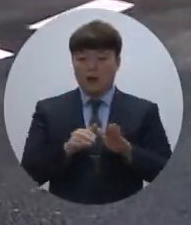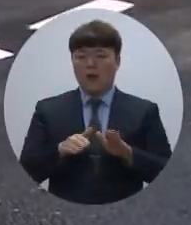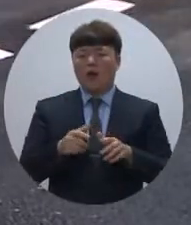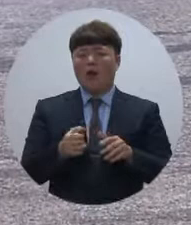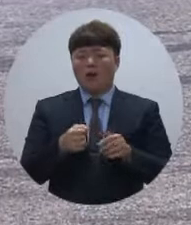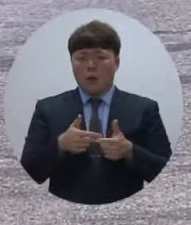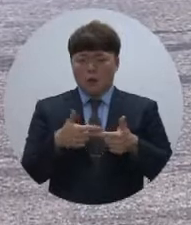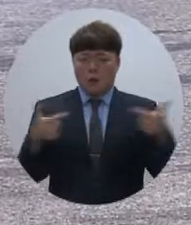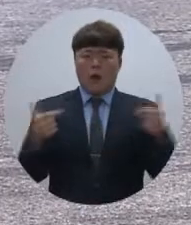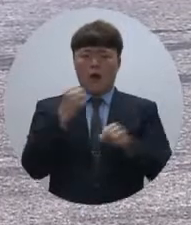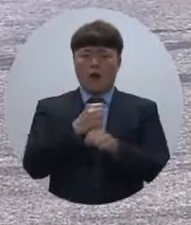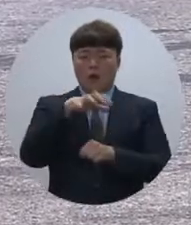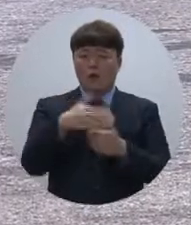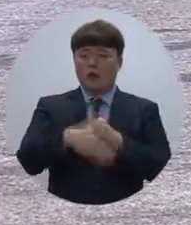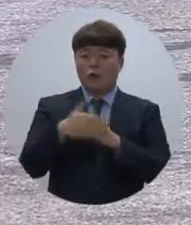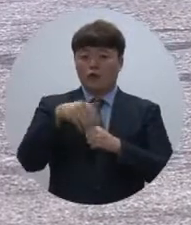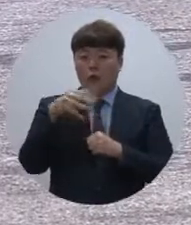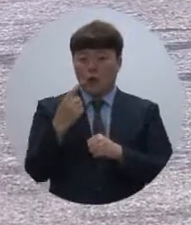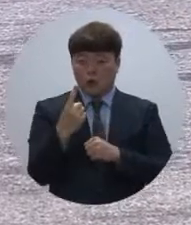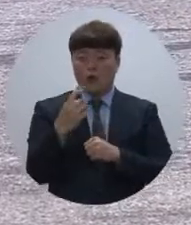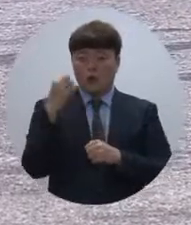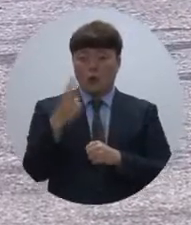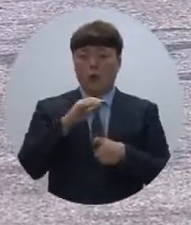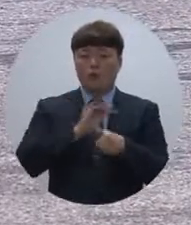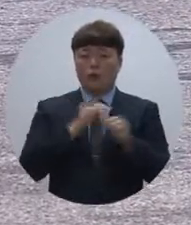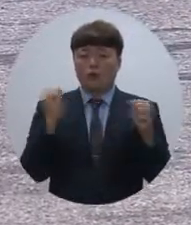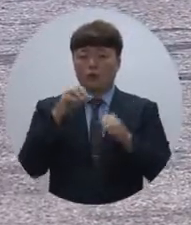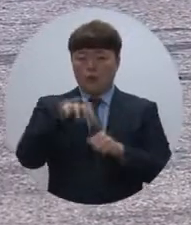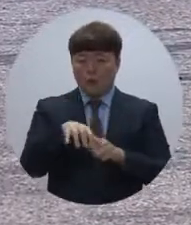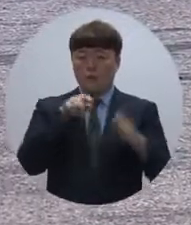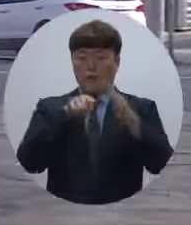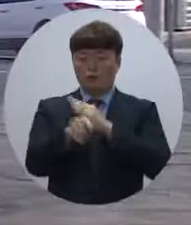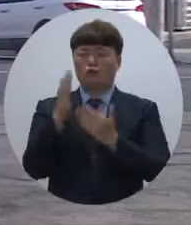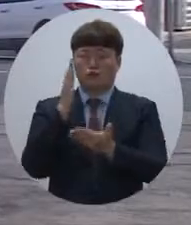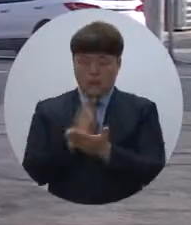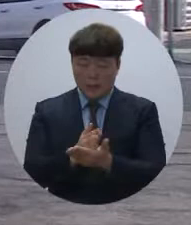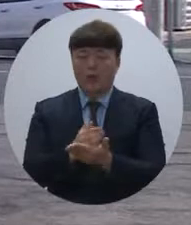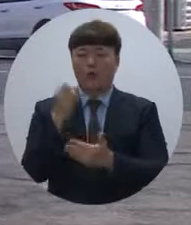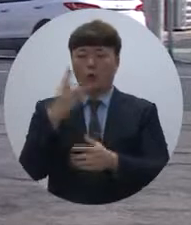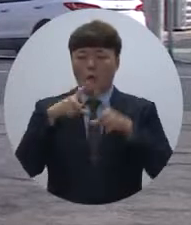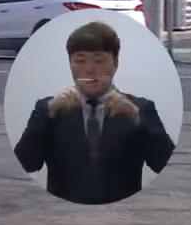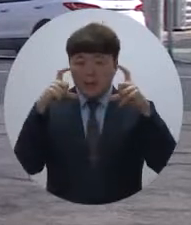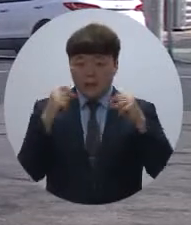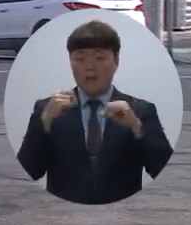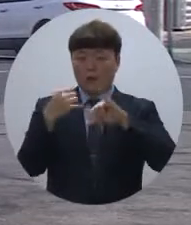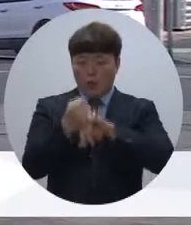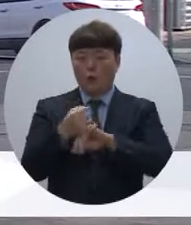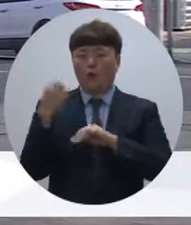대량 발생된 대구, 청도, 경북 지역 여행이나 방문을 자제하고 마스크 착용과 손 씻기